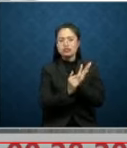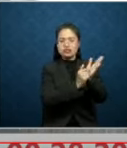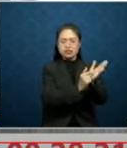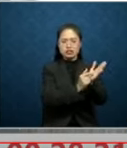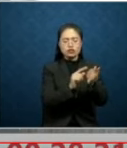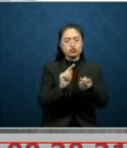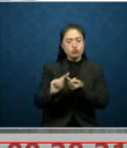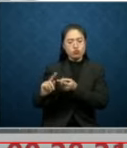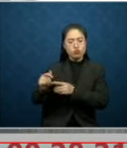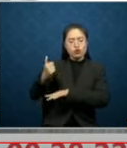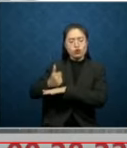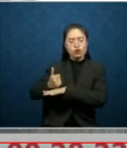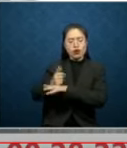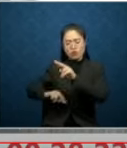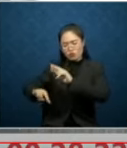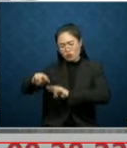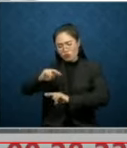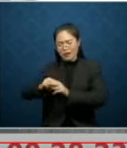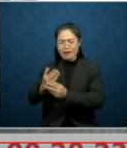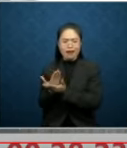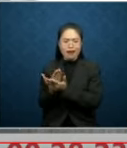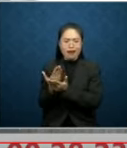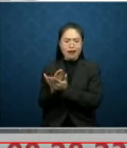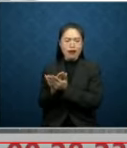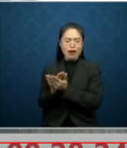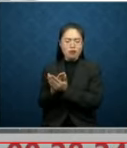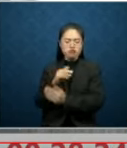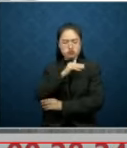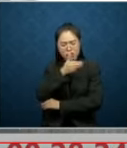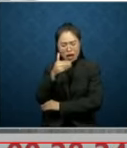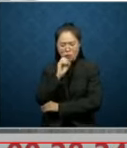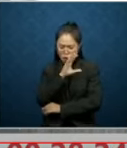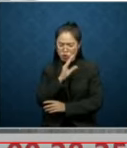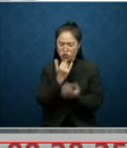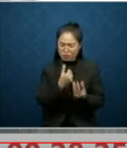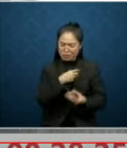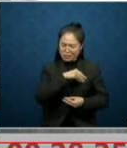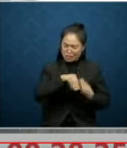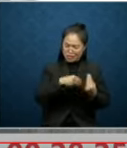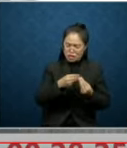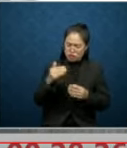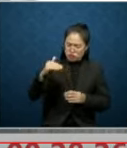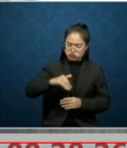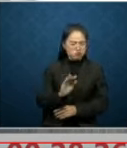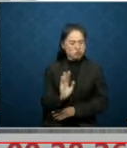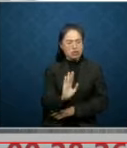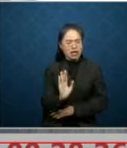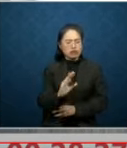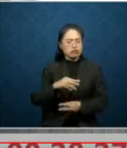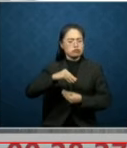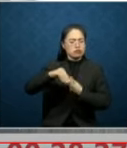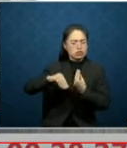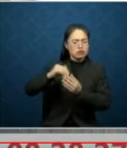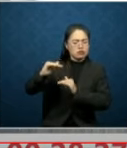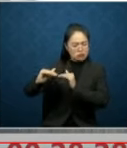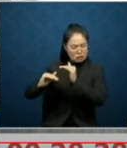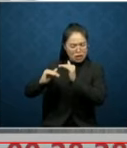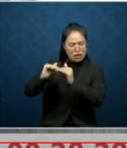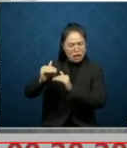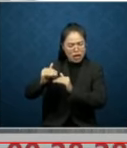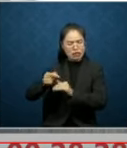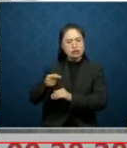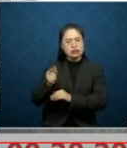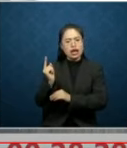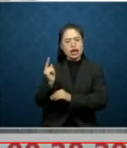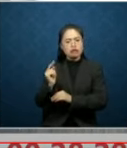ติก็ยังบอกว่าภาวะเศรษฐกิจปัจจุบันนี้มันไม่ได้วิกฤตมันเพียงแต่ชะลอตัวท่านก็